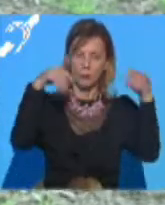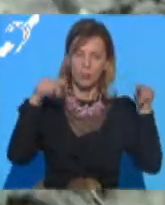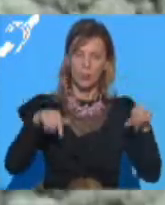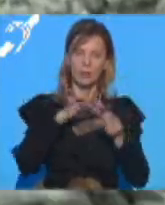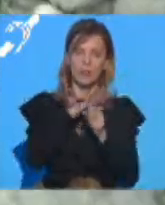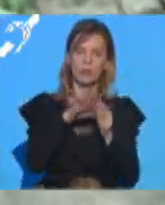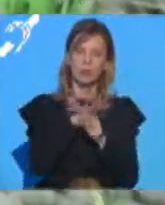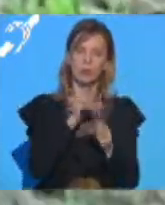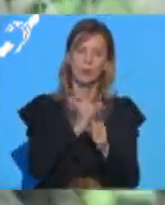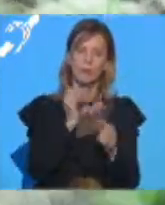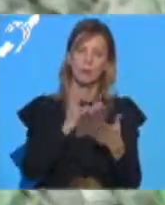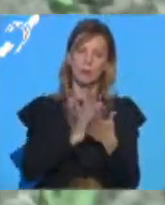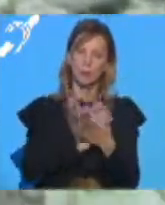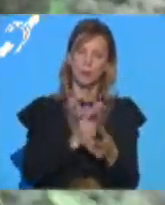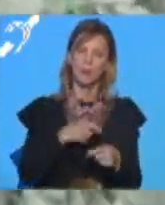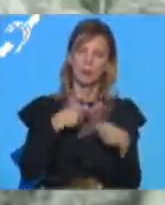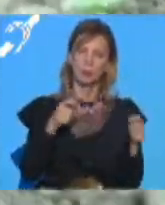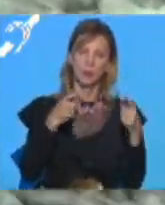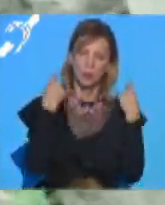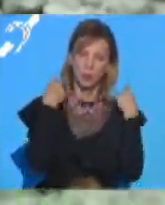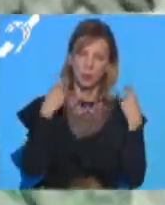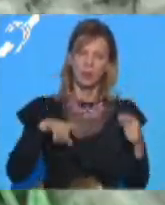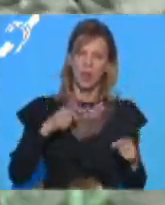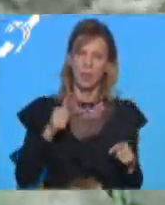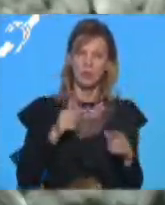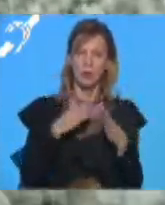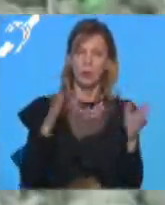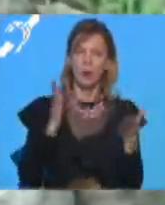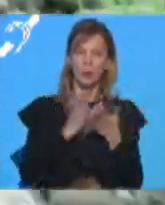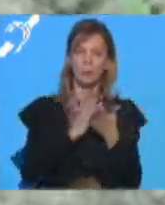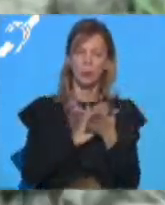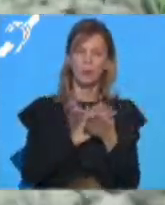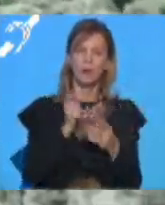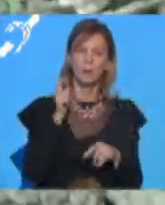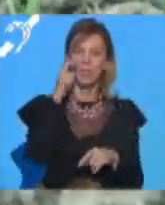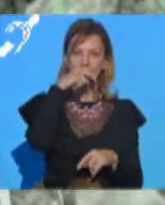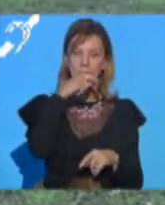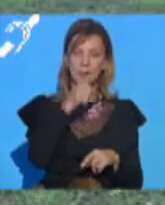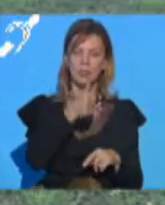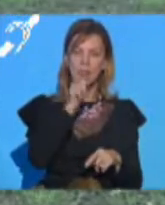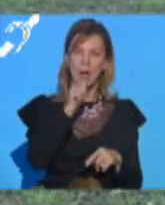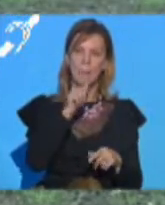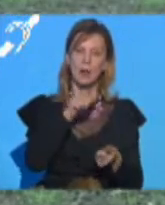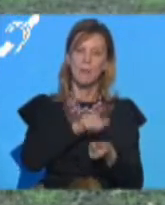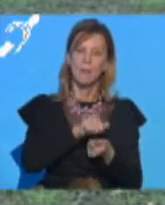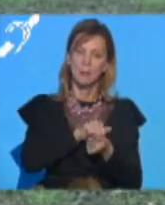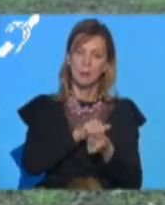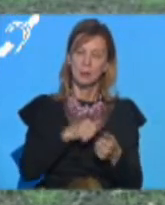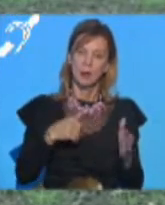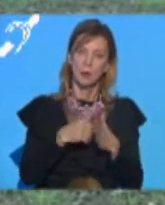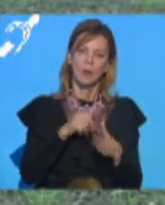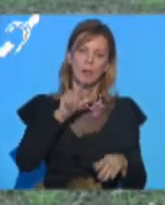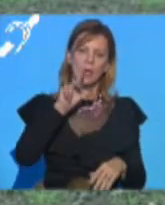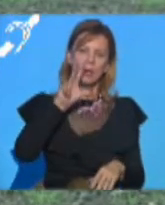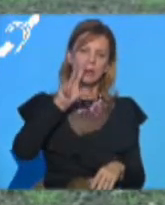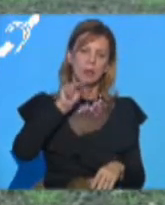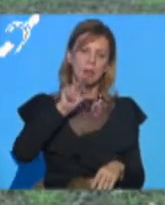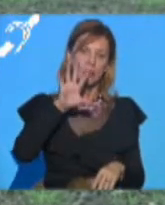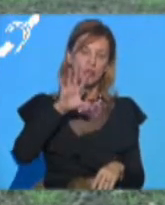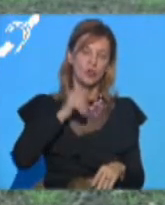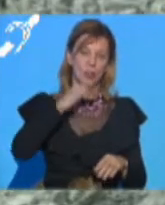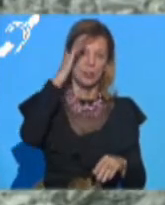această toamnă a afectat toată Oltenia și există un mare deficit de apă în sol. De circa 30-35 de zile nu